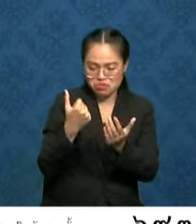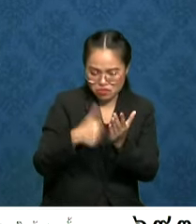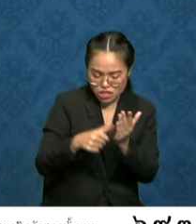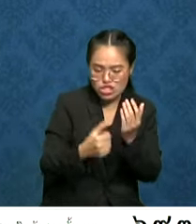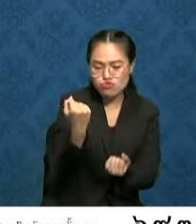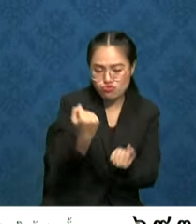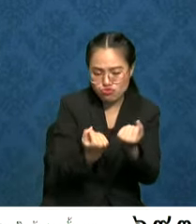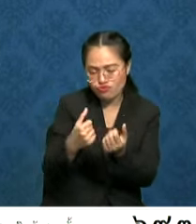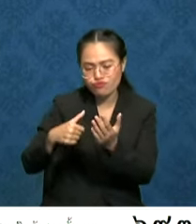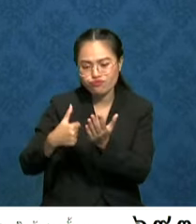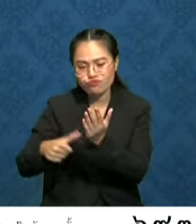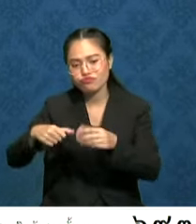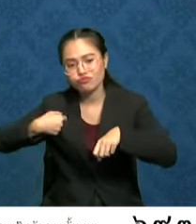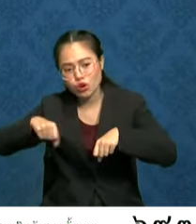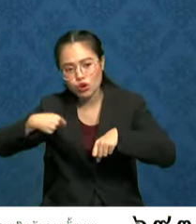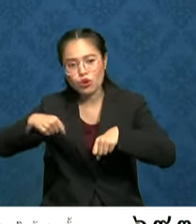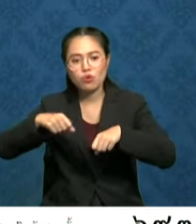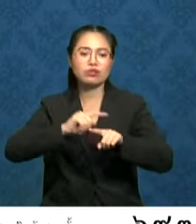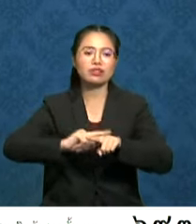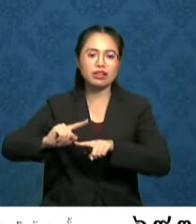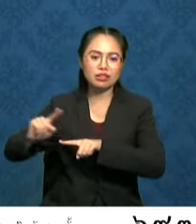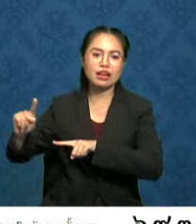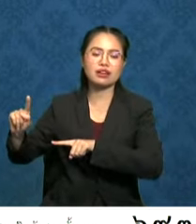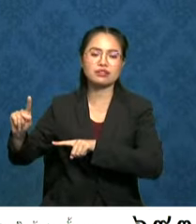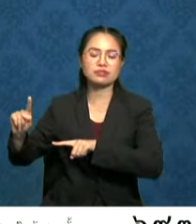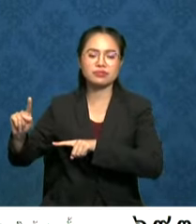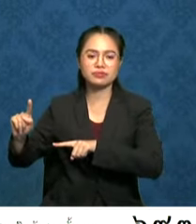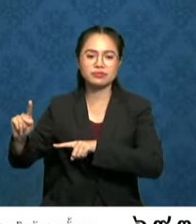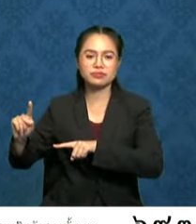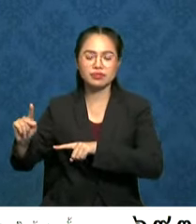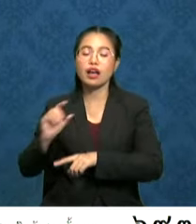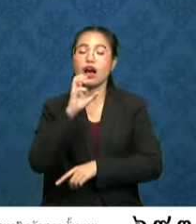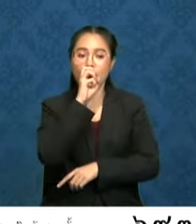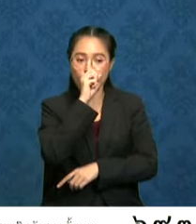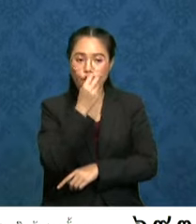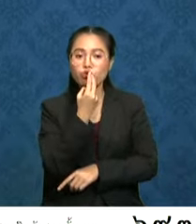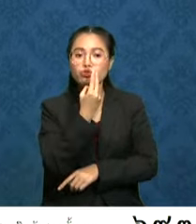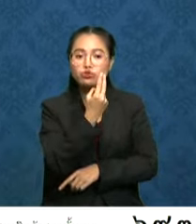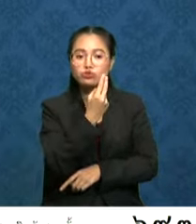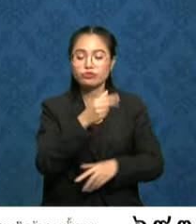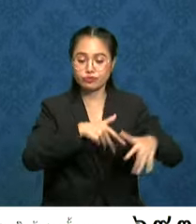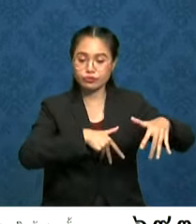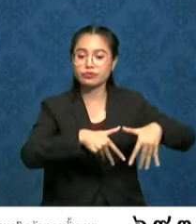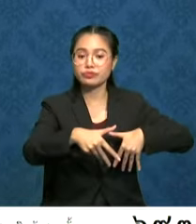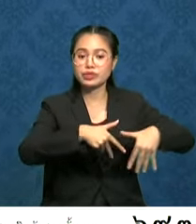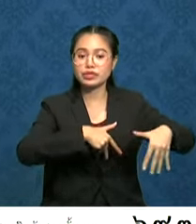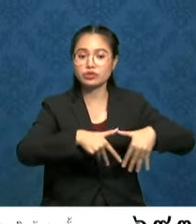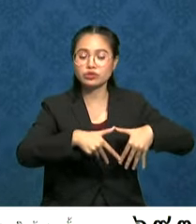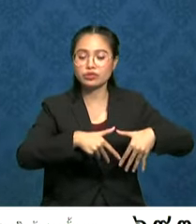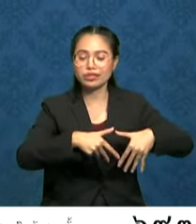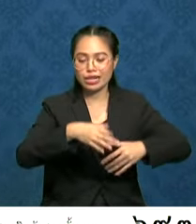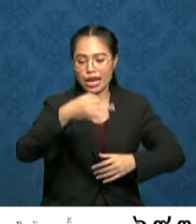การเพิ่มขึ้นอย่างมีนัยยะสำคัญท่านประธานครับเราลองไปดูกลุ่มพ่อแม่พี่น้องประชาชนที่เป็นกลุ่ม